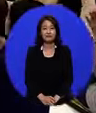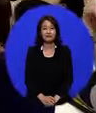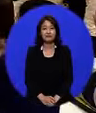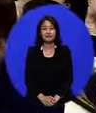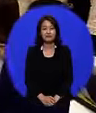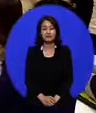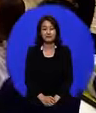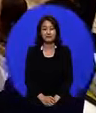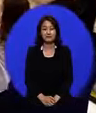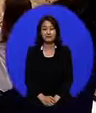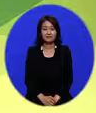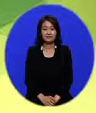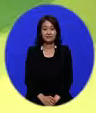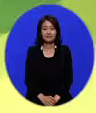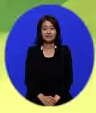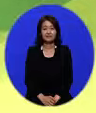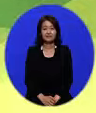네.